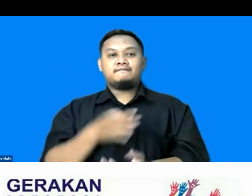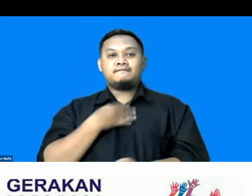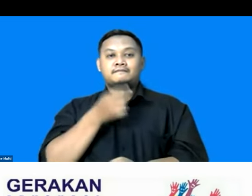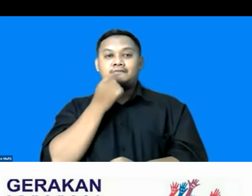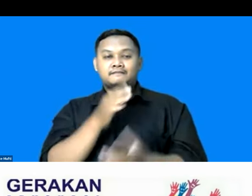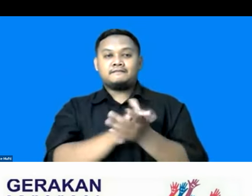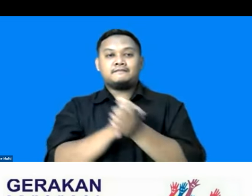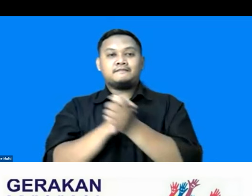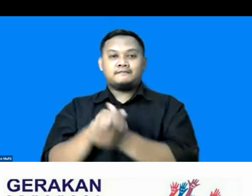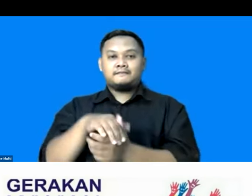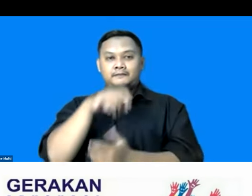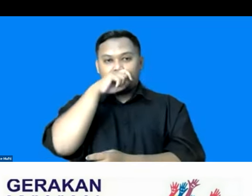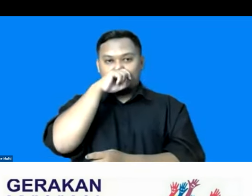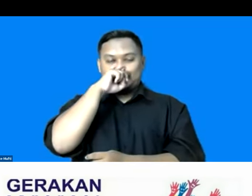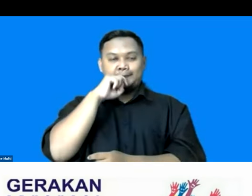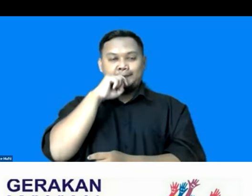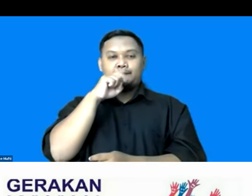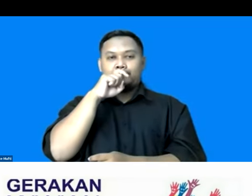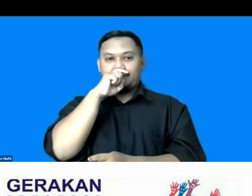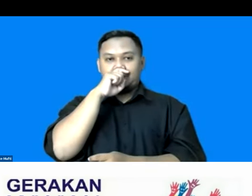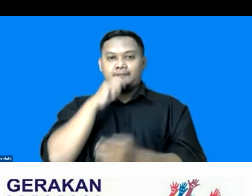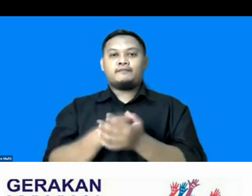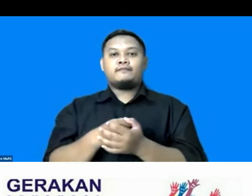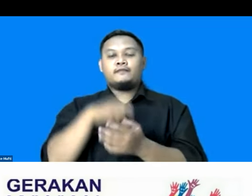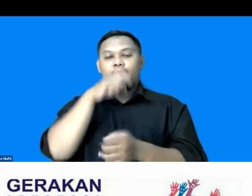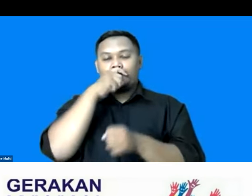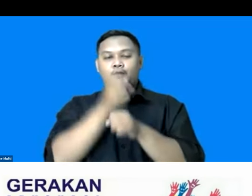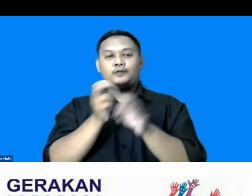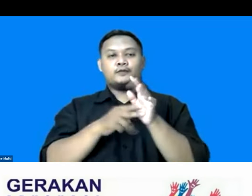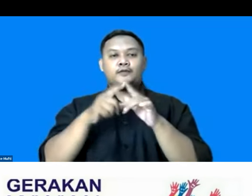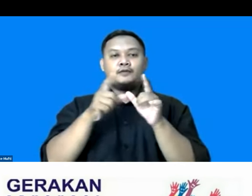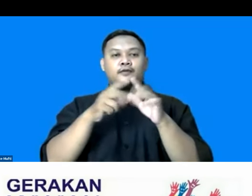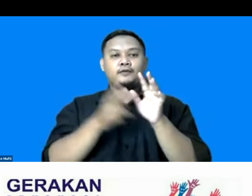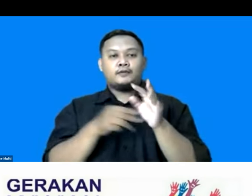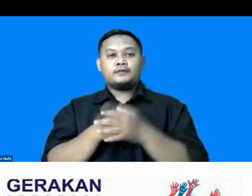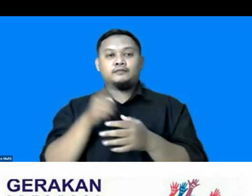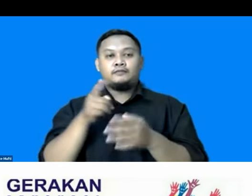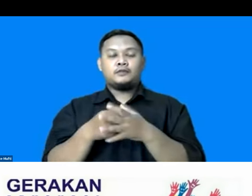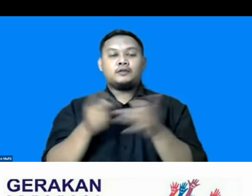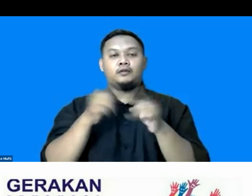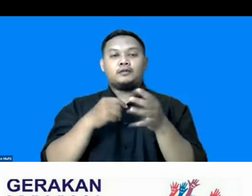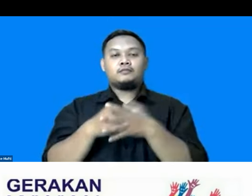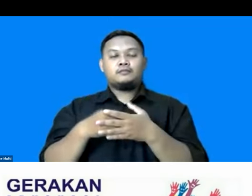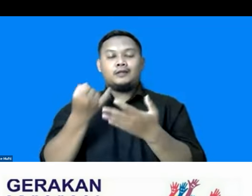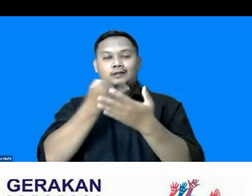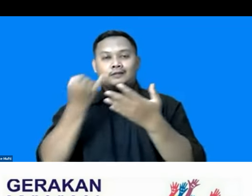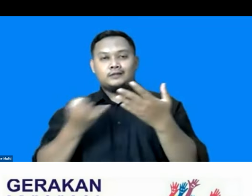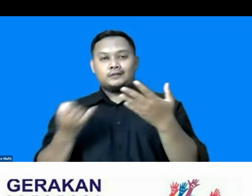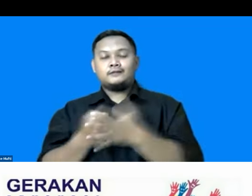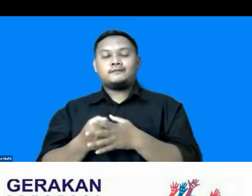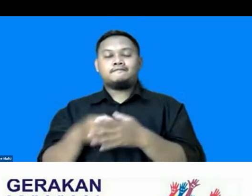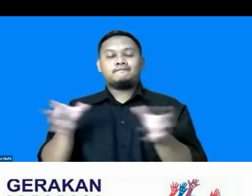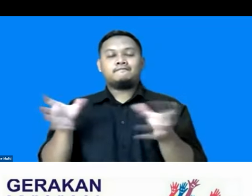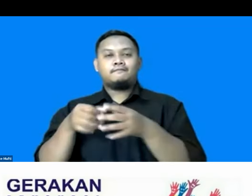ya. Ya, Gunawan adalah seorang kandidat PhD di School of Architecture and Built Environment,